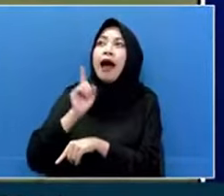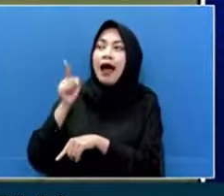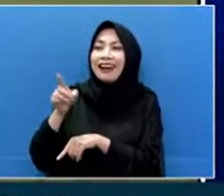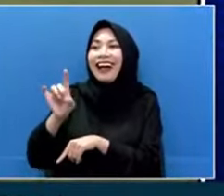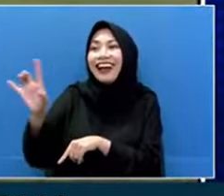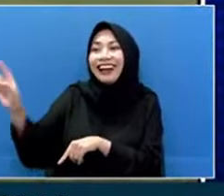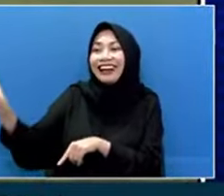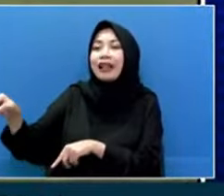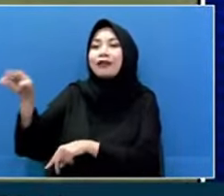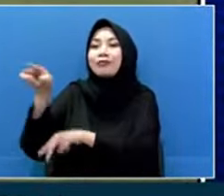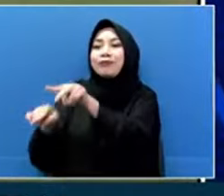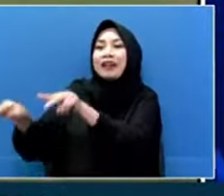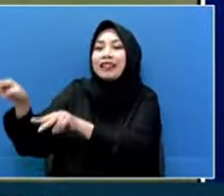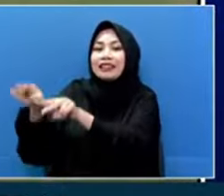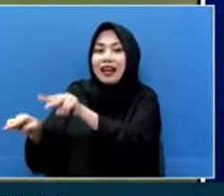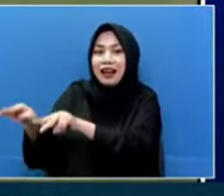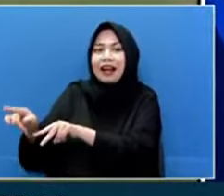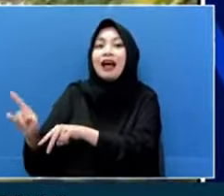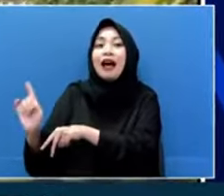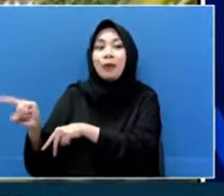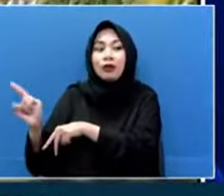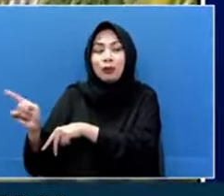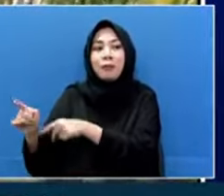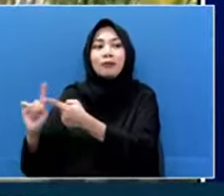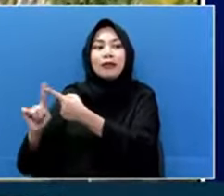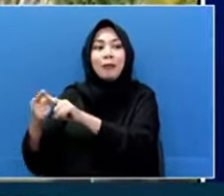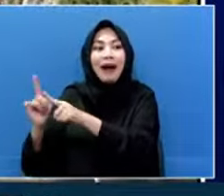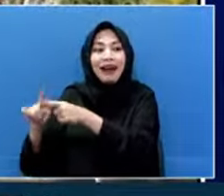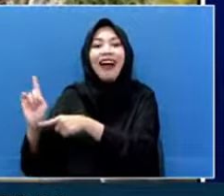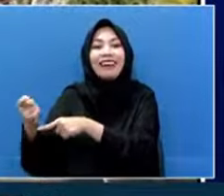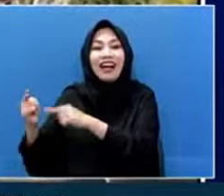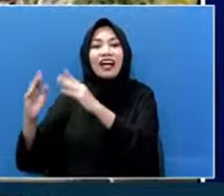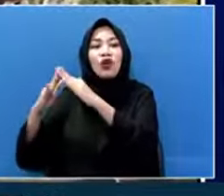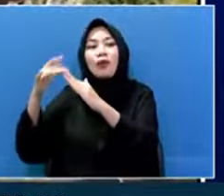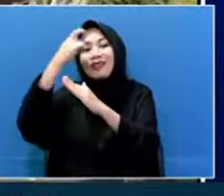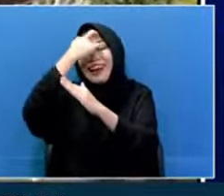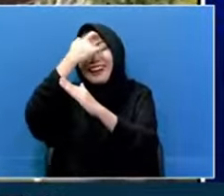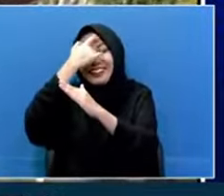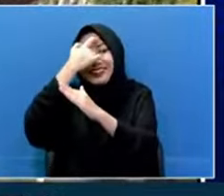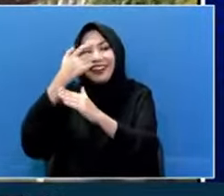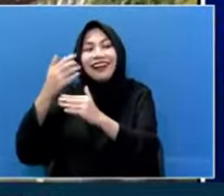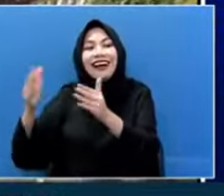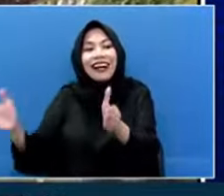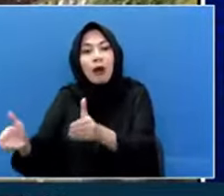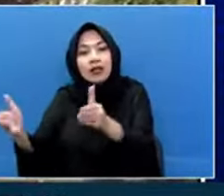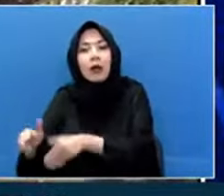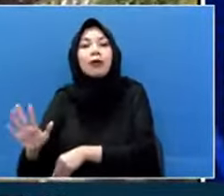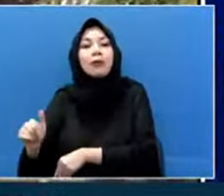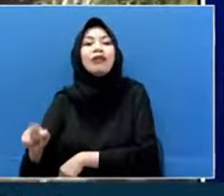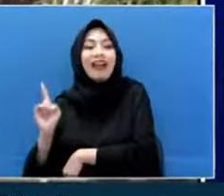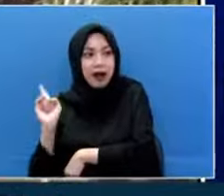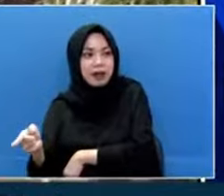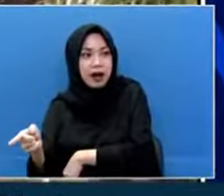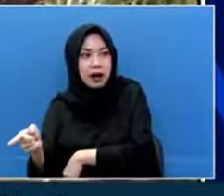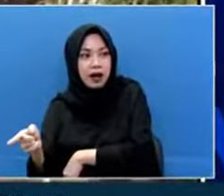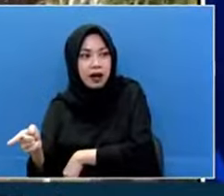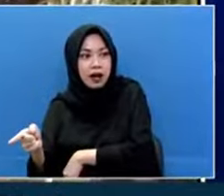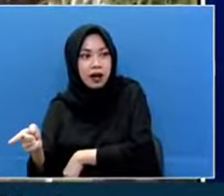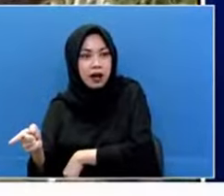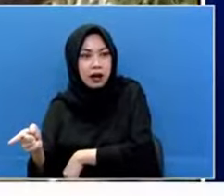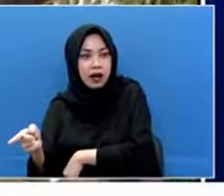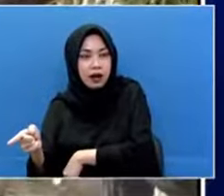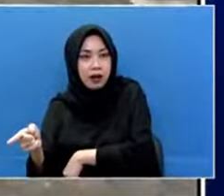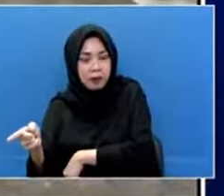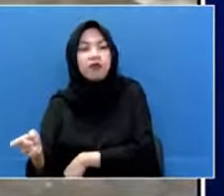karena memang saat ini Kondisinya masih di rumah sakit kemudian juga dari pihak sekolah dan juga nanti